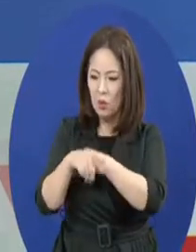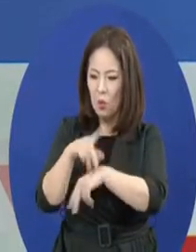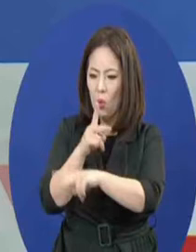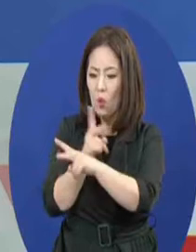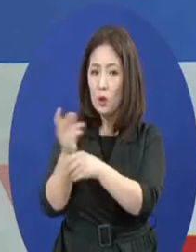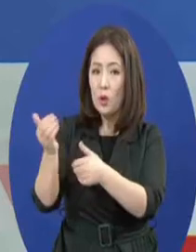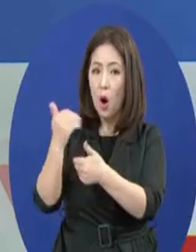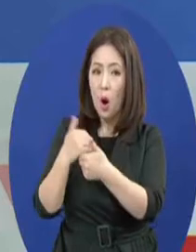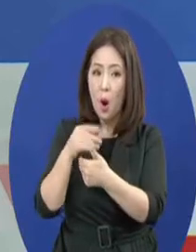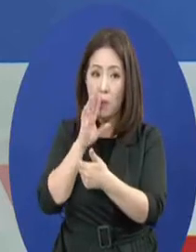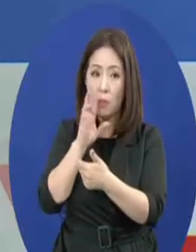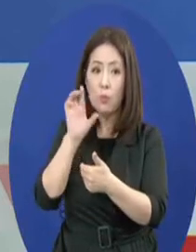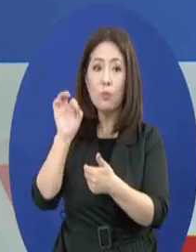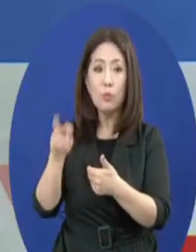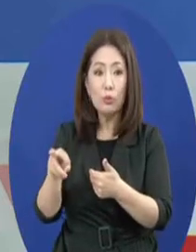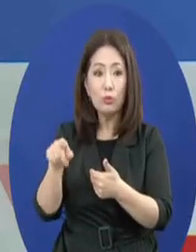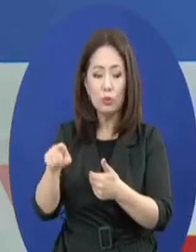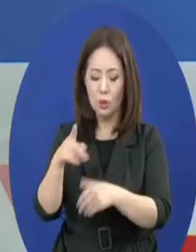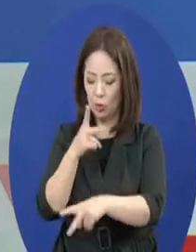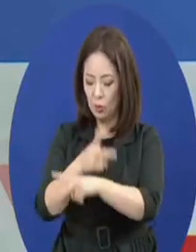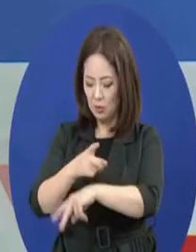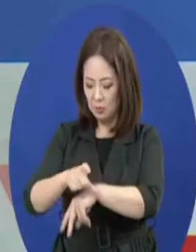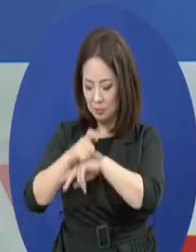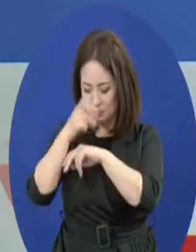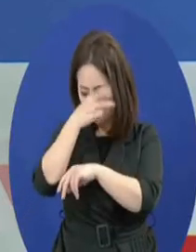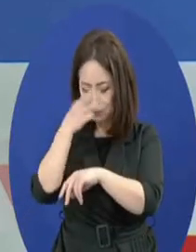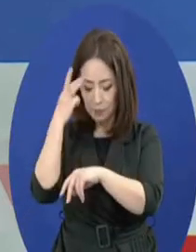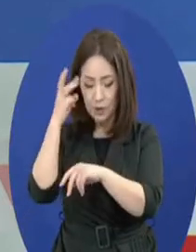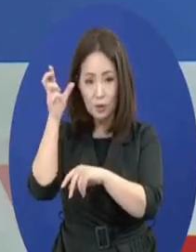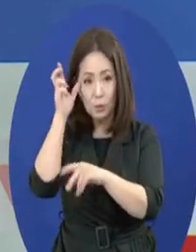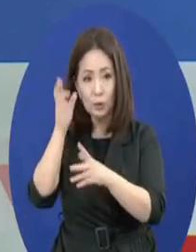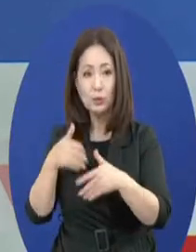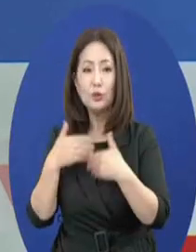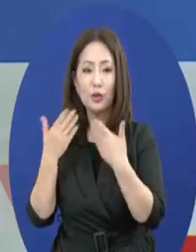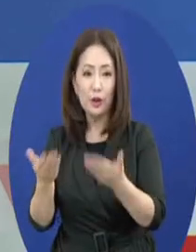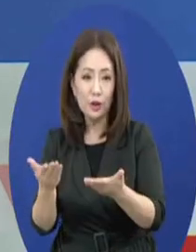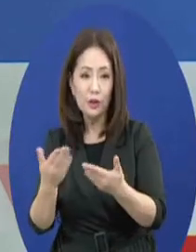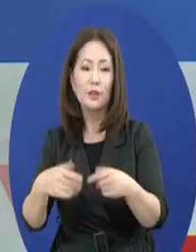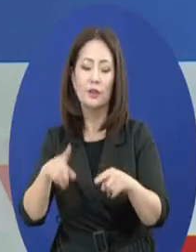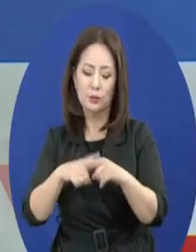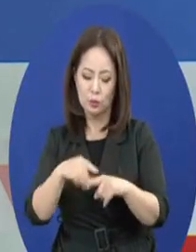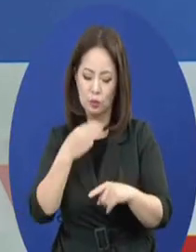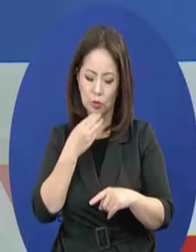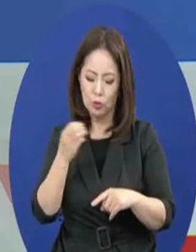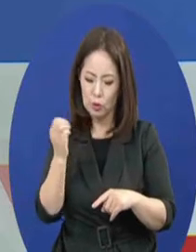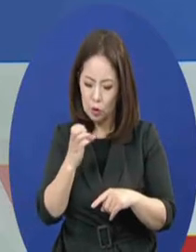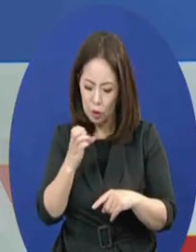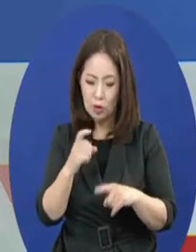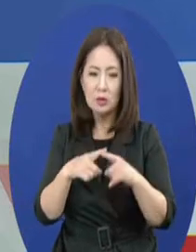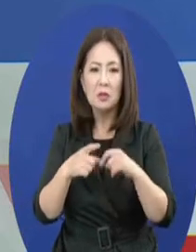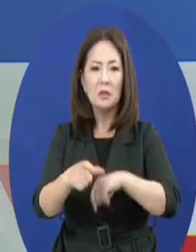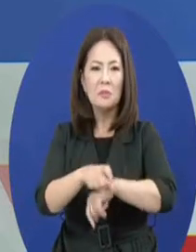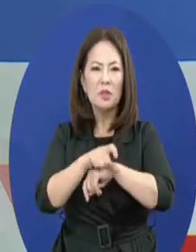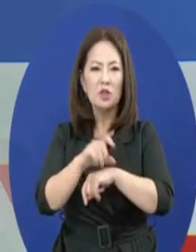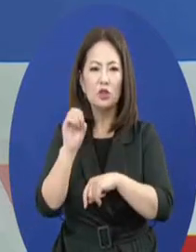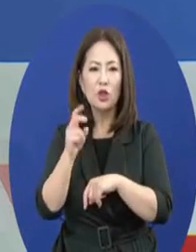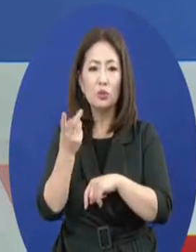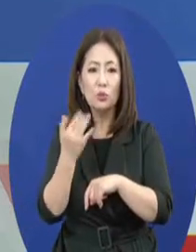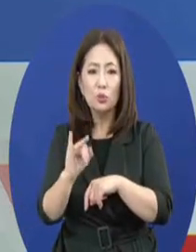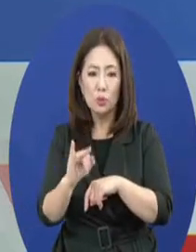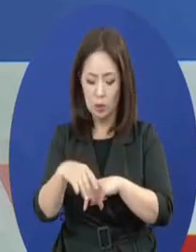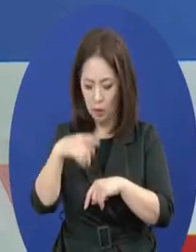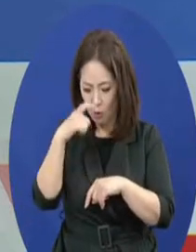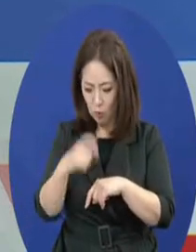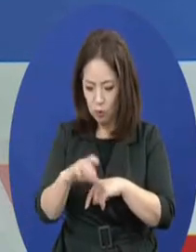зорж буй хүнд хууль эрх зүйн мэдлэг боловсрол олгохын зэрэгцээ шударга ёс мэрэгжлийн ёс зүй хүний